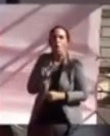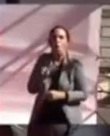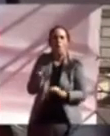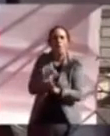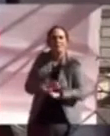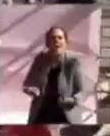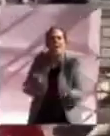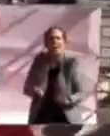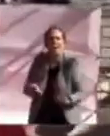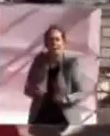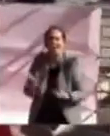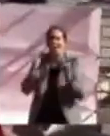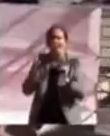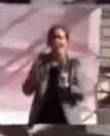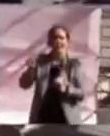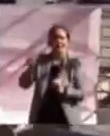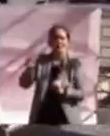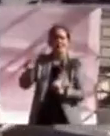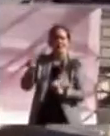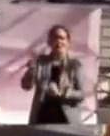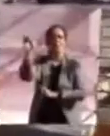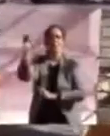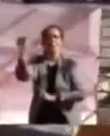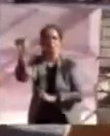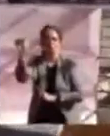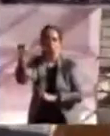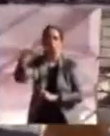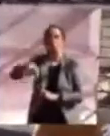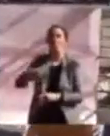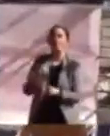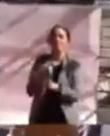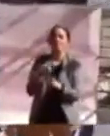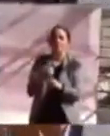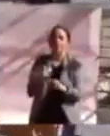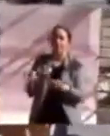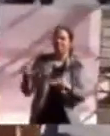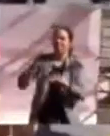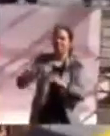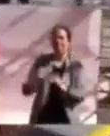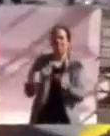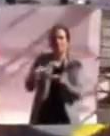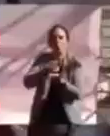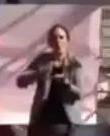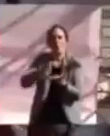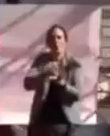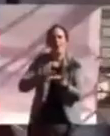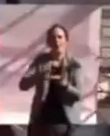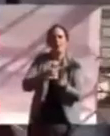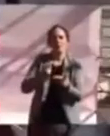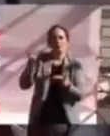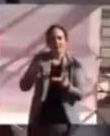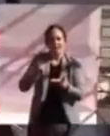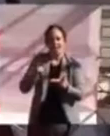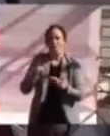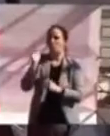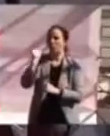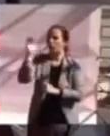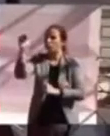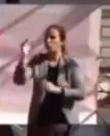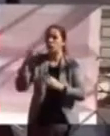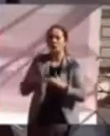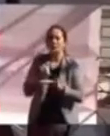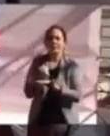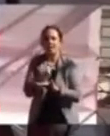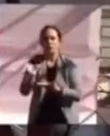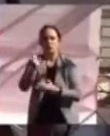introduci oggi in progetto di paese che sia in grado e di europa che sia in grado di andare in una direzione diversa io credo che